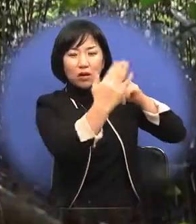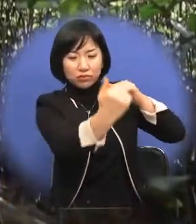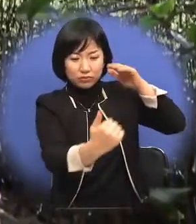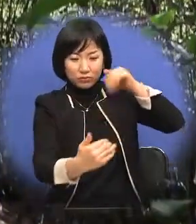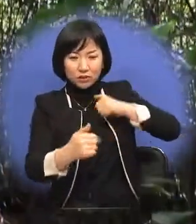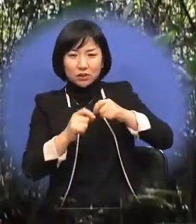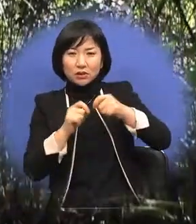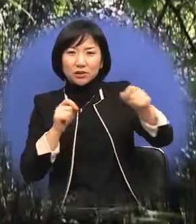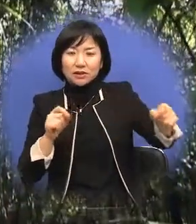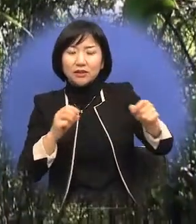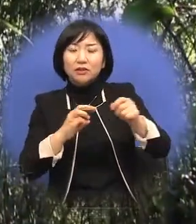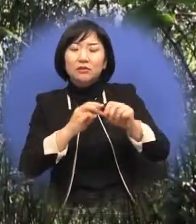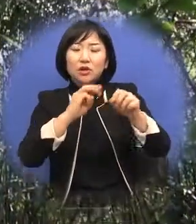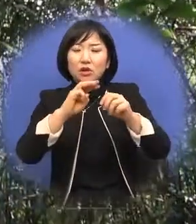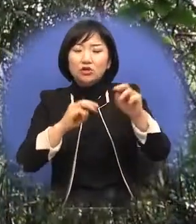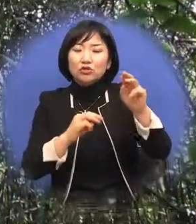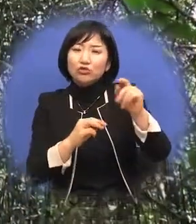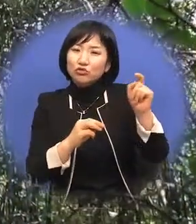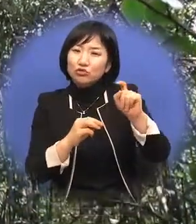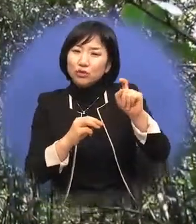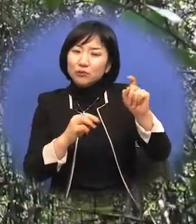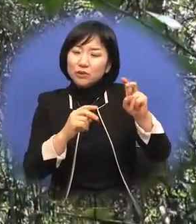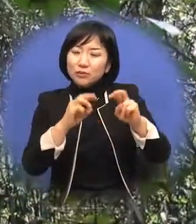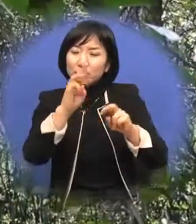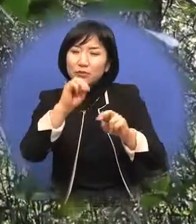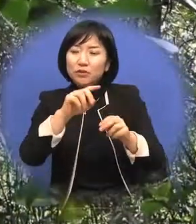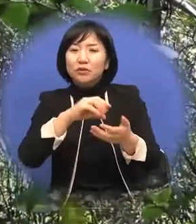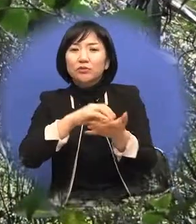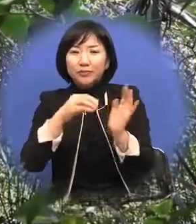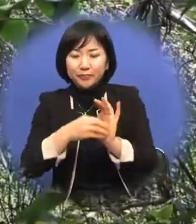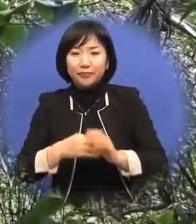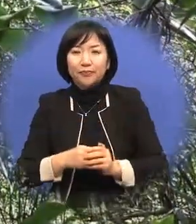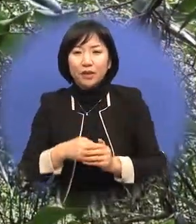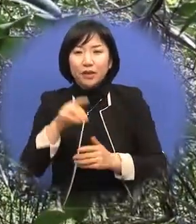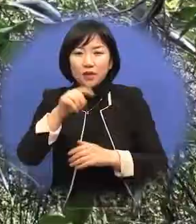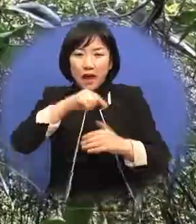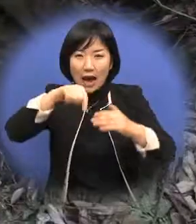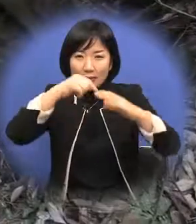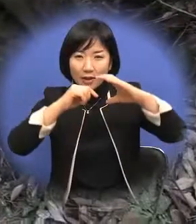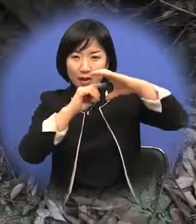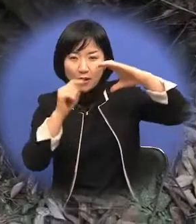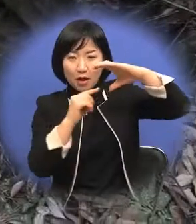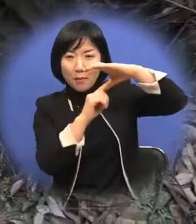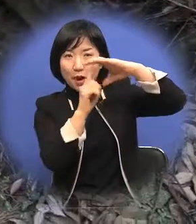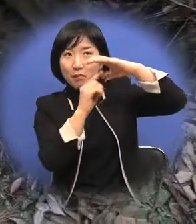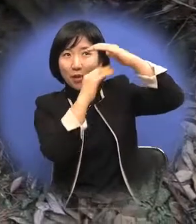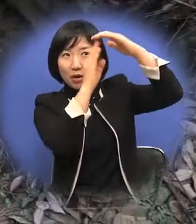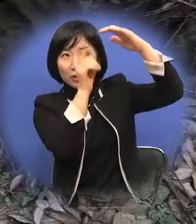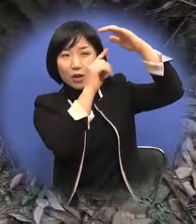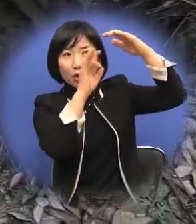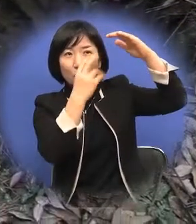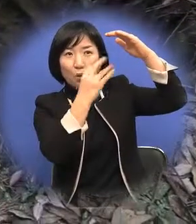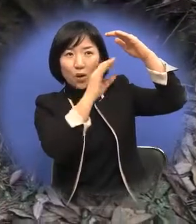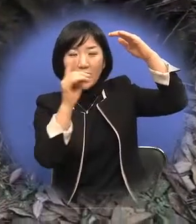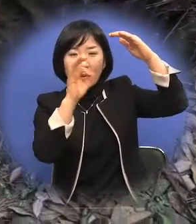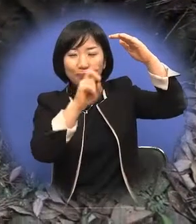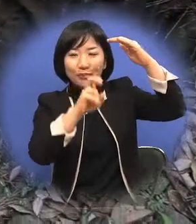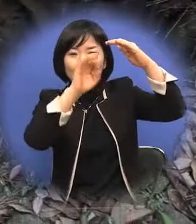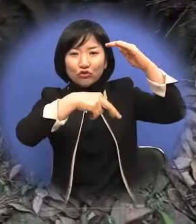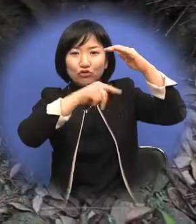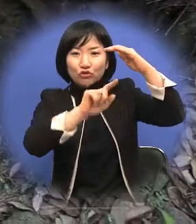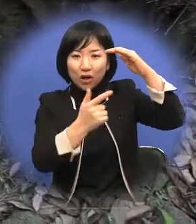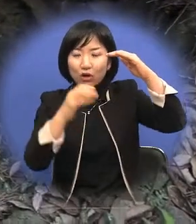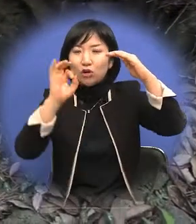있는데 그 길이는 수미터에서 수십미터에 이릅니다. 동굴 내부 벽면에는 용암류석과